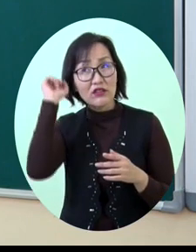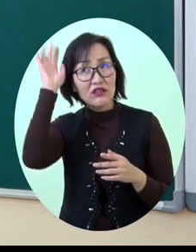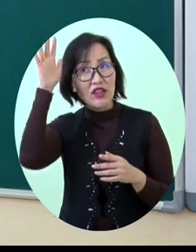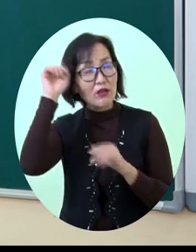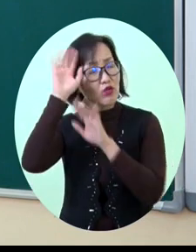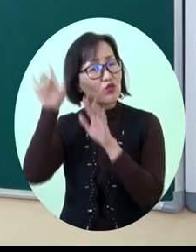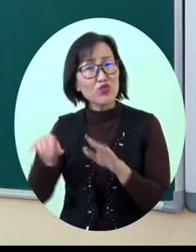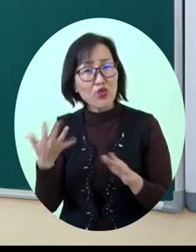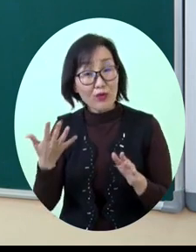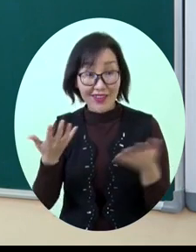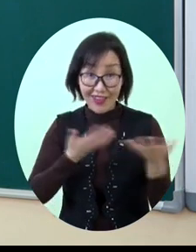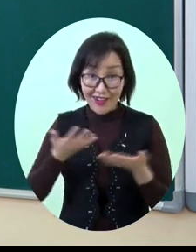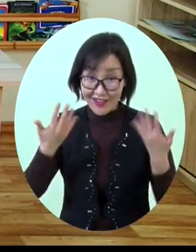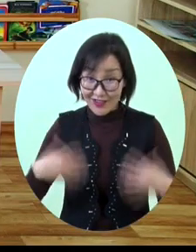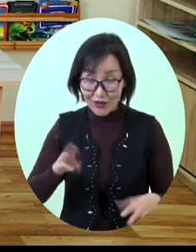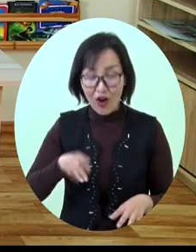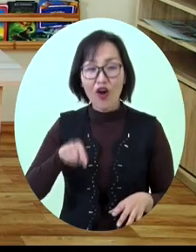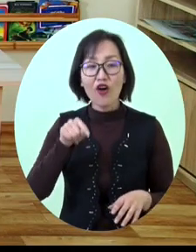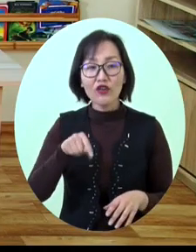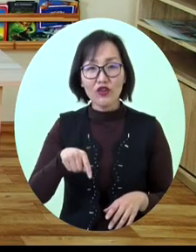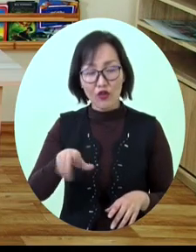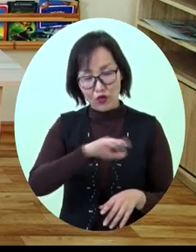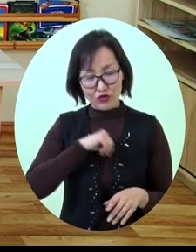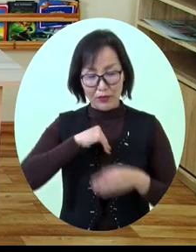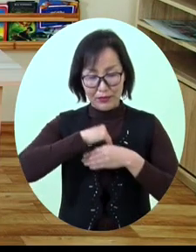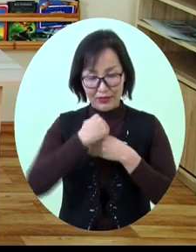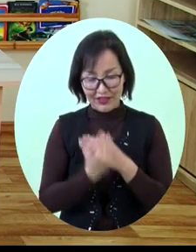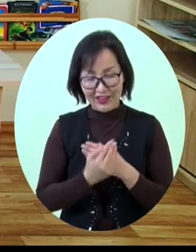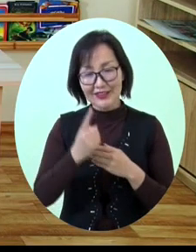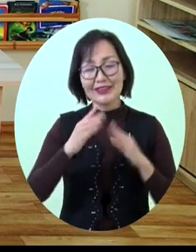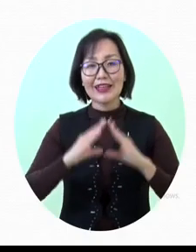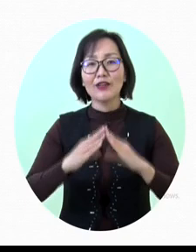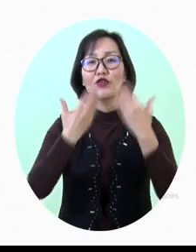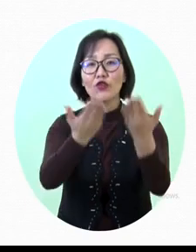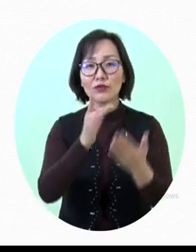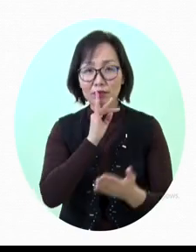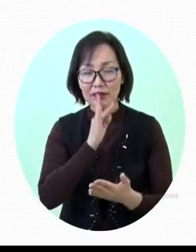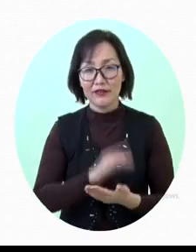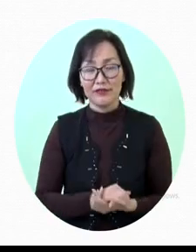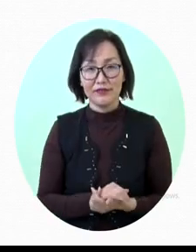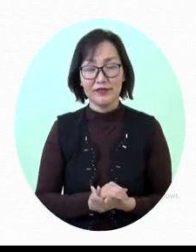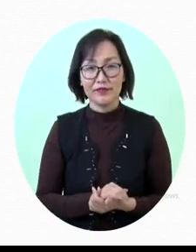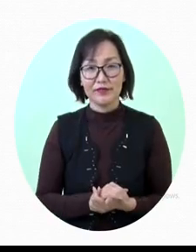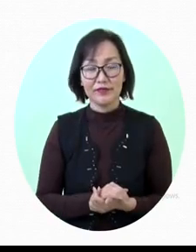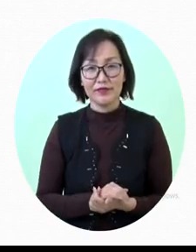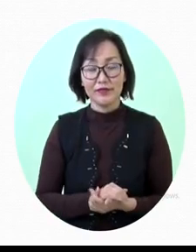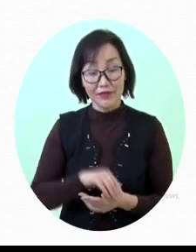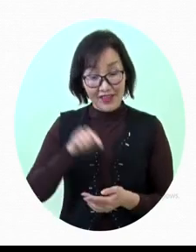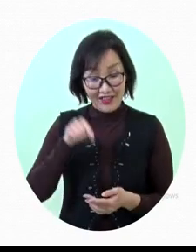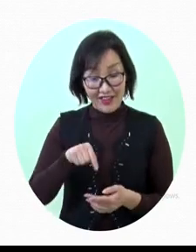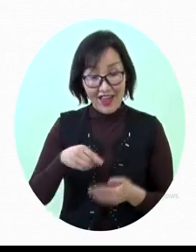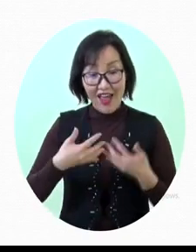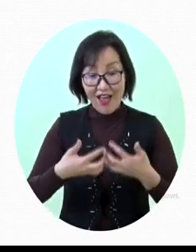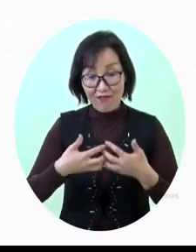болох тухай ярилцсан баг. Мэдэж авлаа. Тэгвэл багш нь би даач нэг даалгавар өгье.